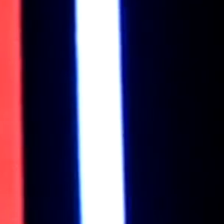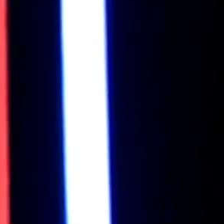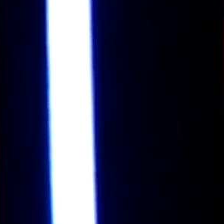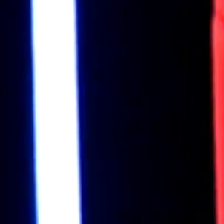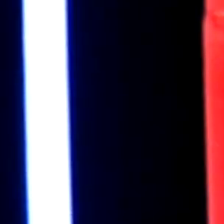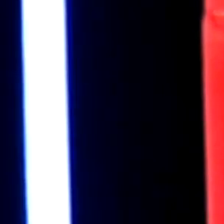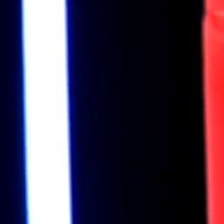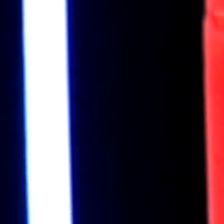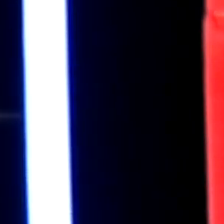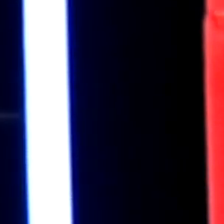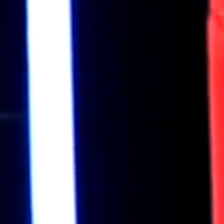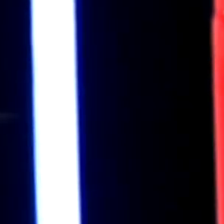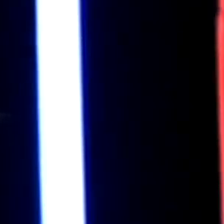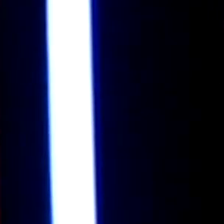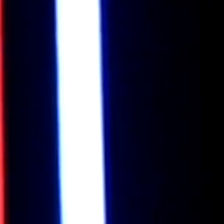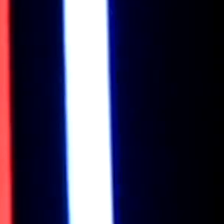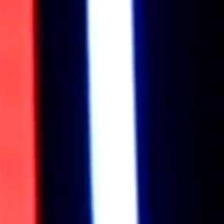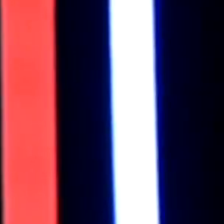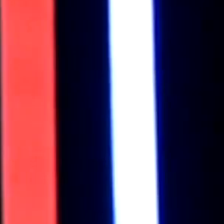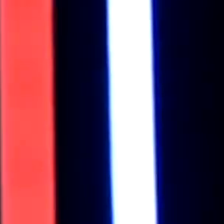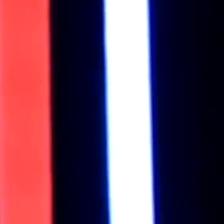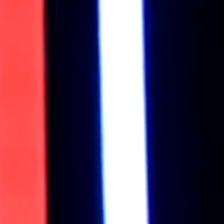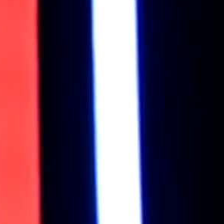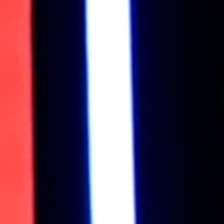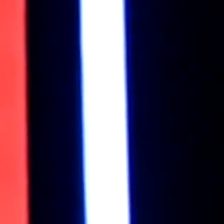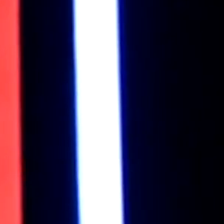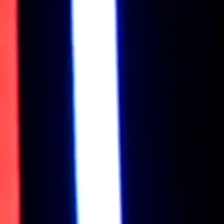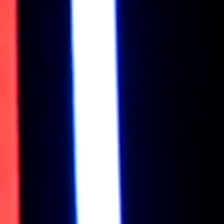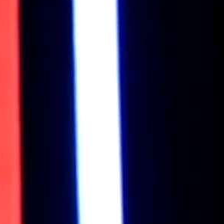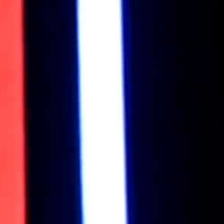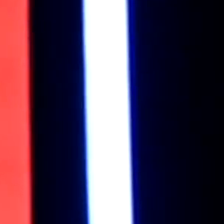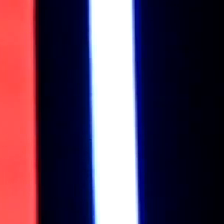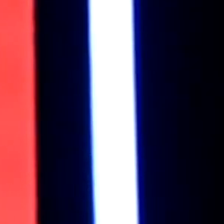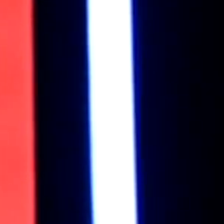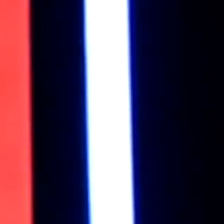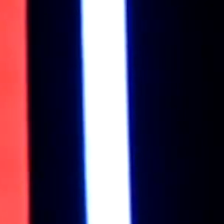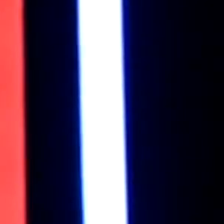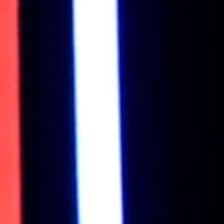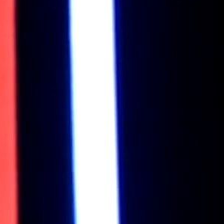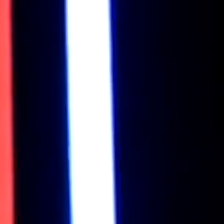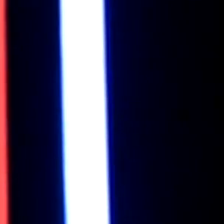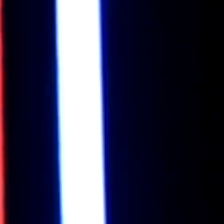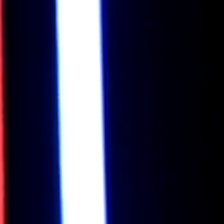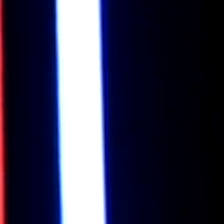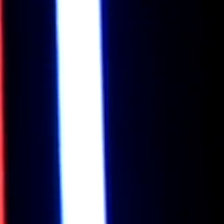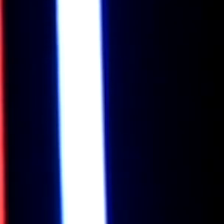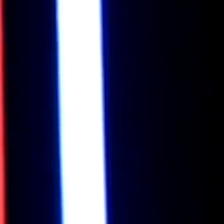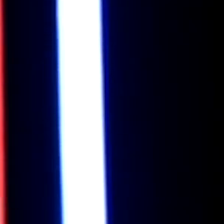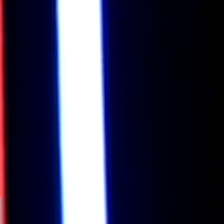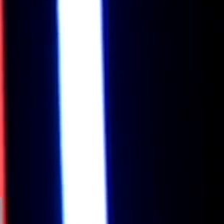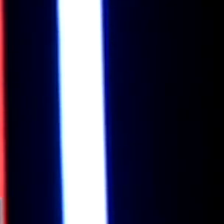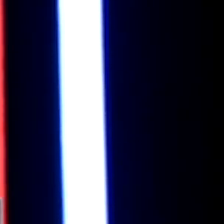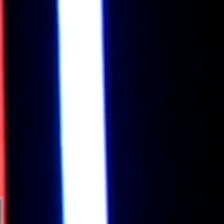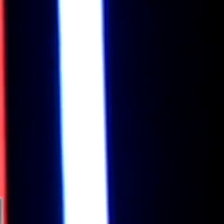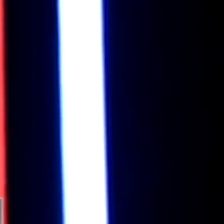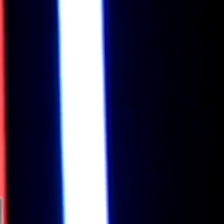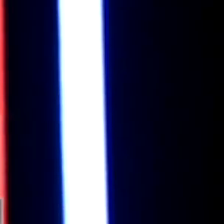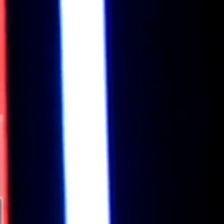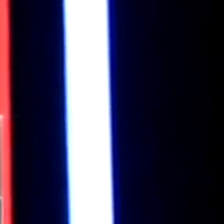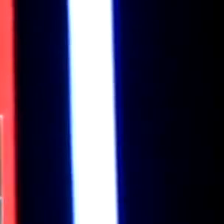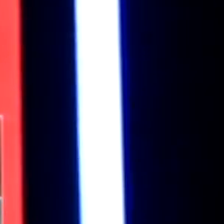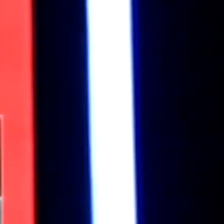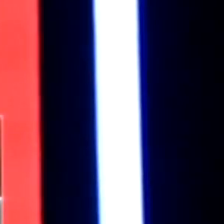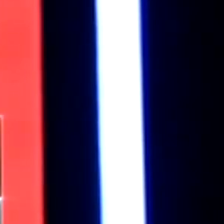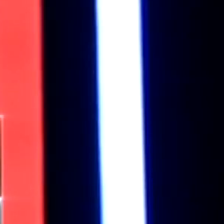Көрмен өте маңызды тақырып. Сіздерде қатысаласыздар, тақырыбымызға қатысып, біздің мына төменде көрсетілген телефон нөмірлерімізге қоңырау шалыңыздар, немесе